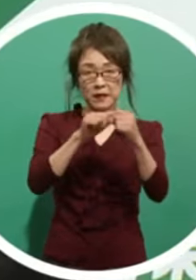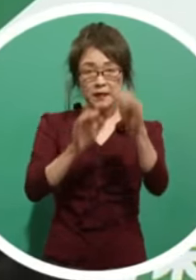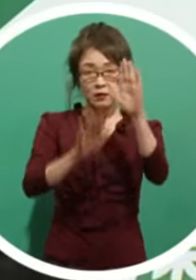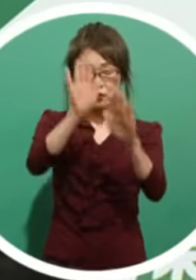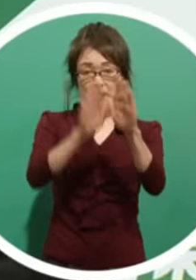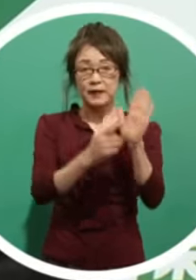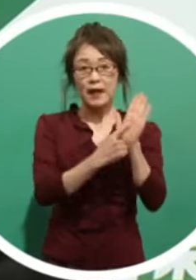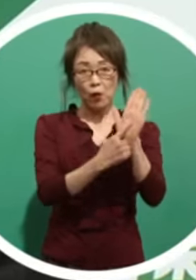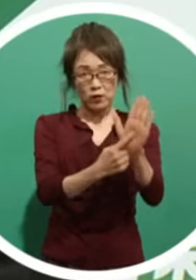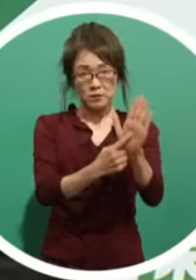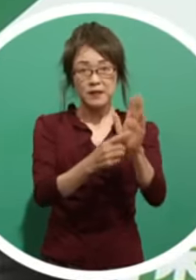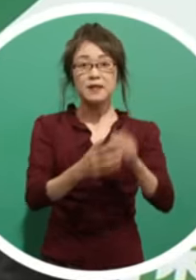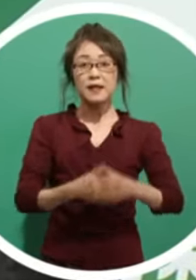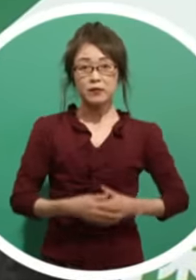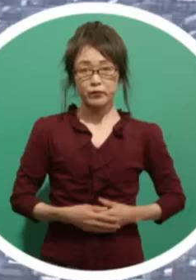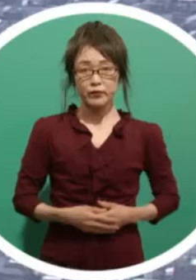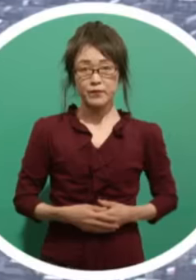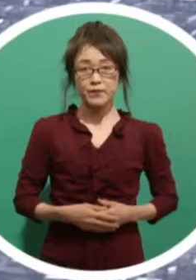す姿を示している。